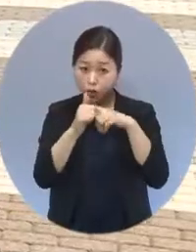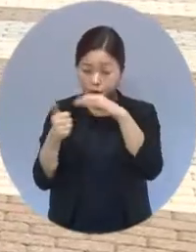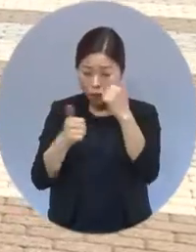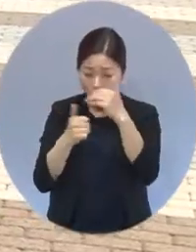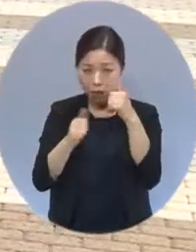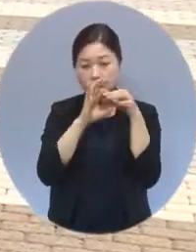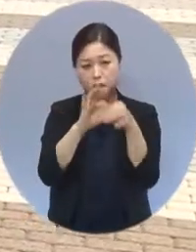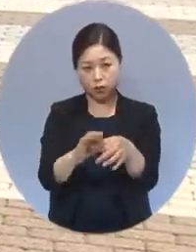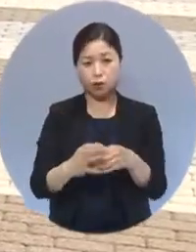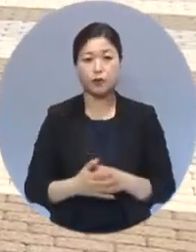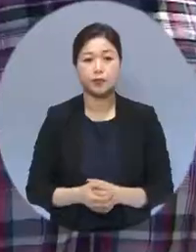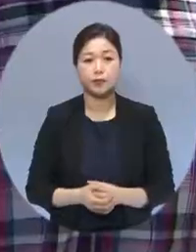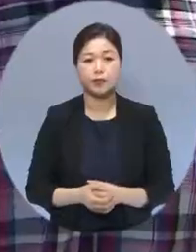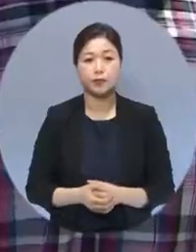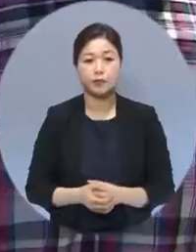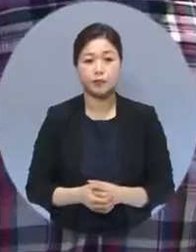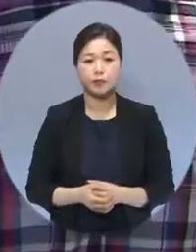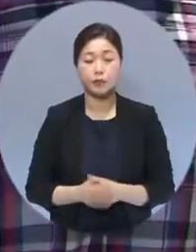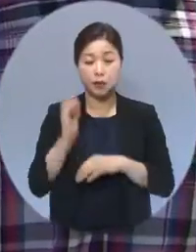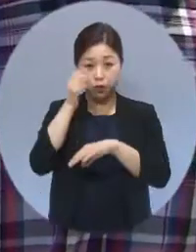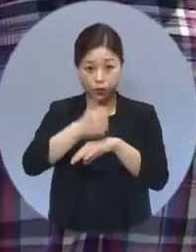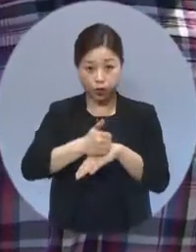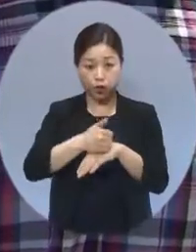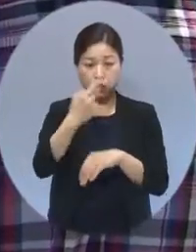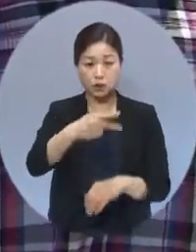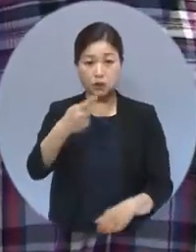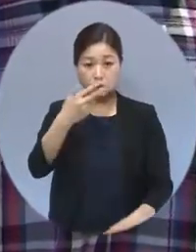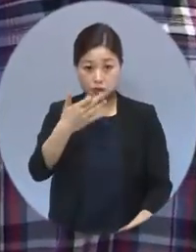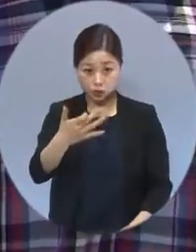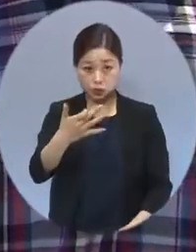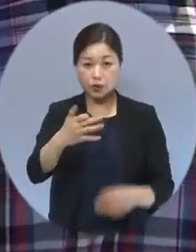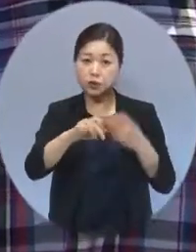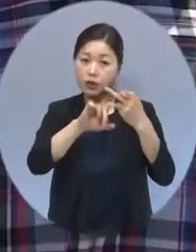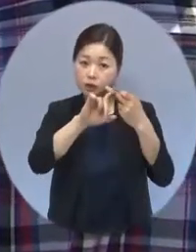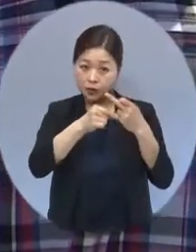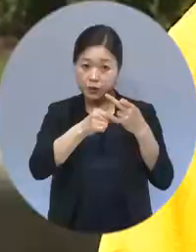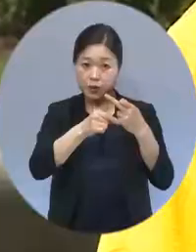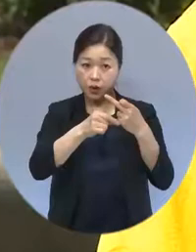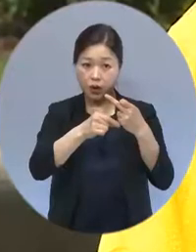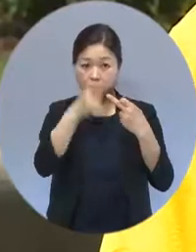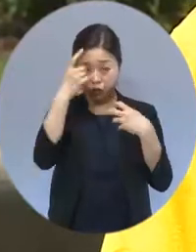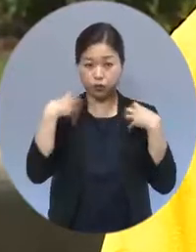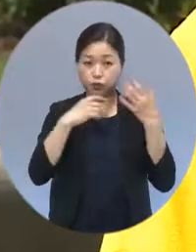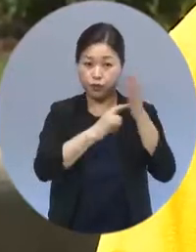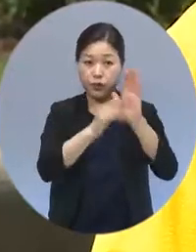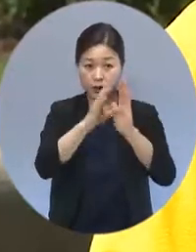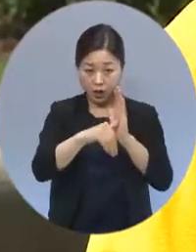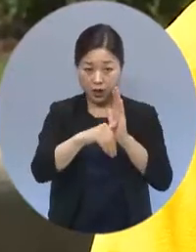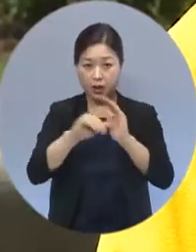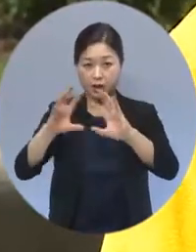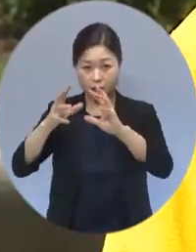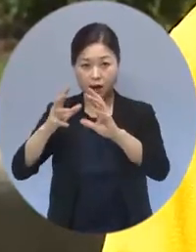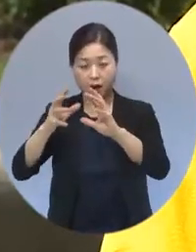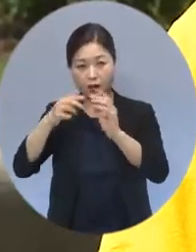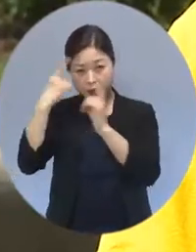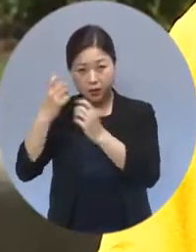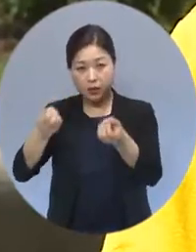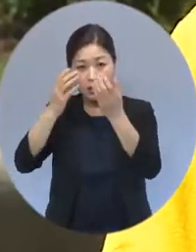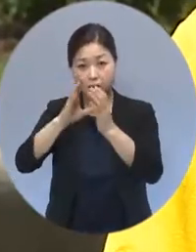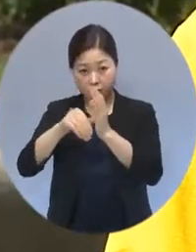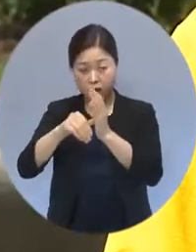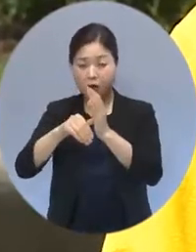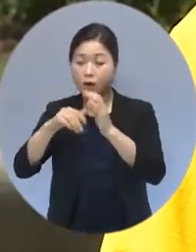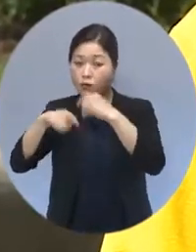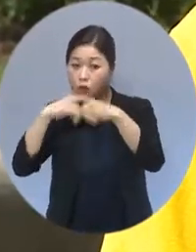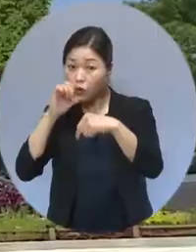요구해 왔습니다. 그 결과 2019년 12월 정부 부처 발표와 국경일 행사 등에 수어 통역 지원이